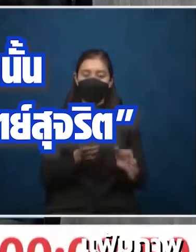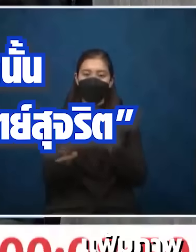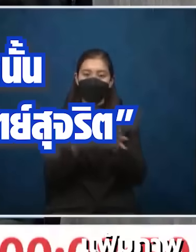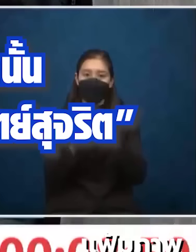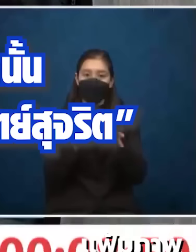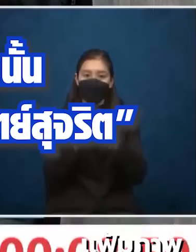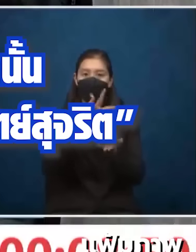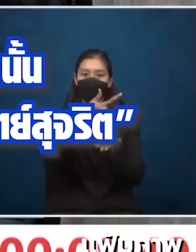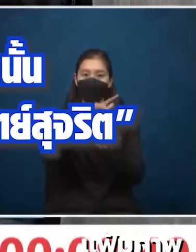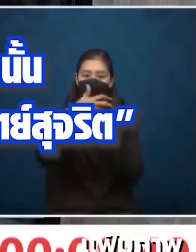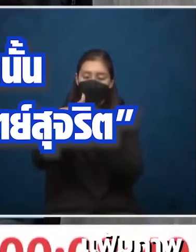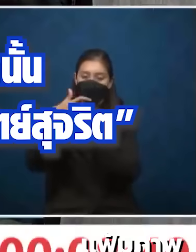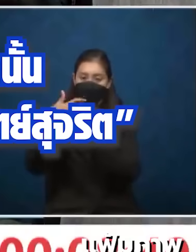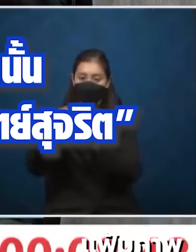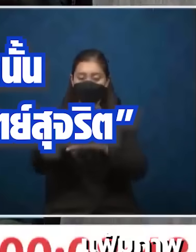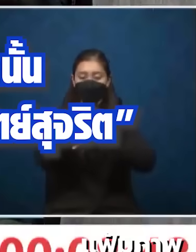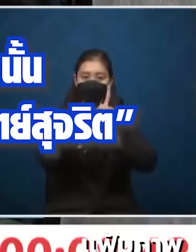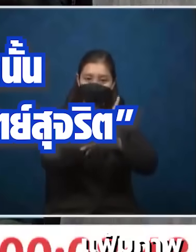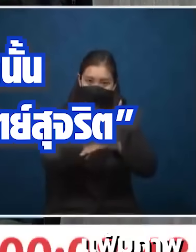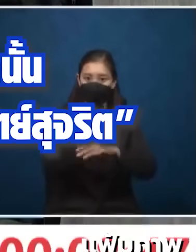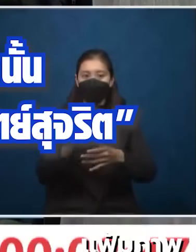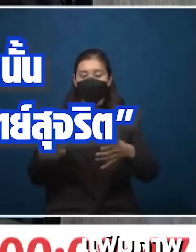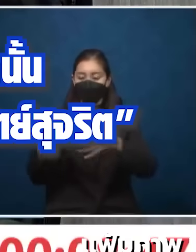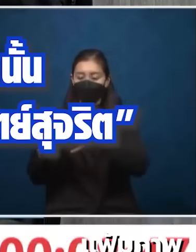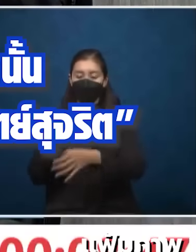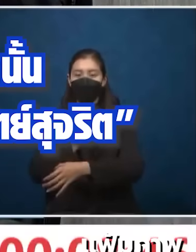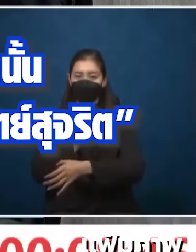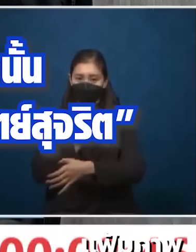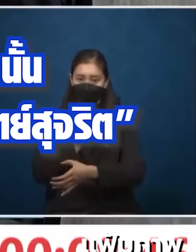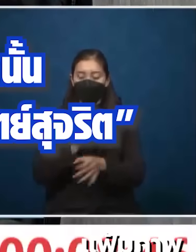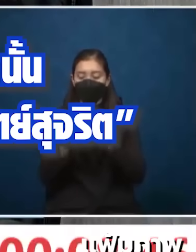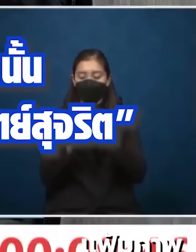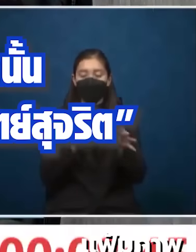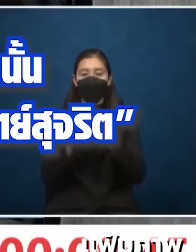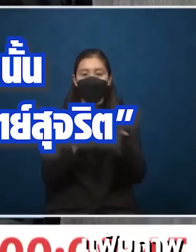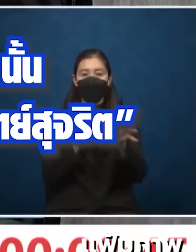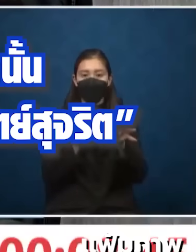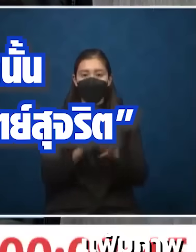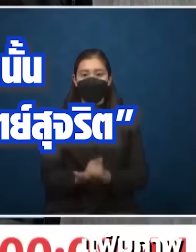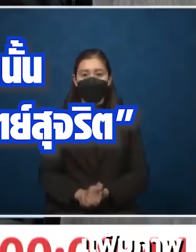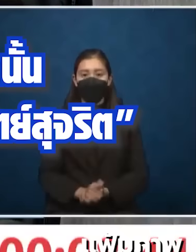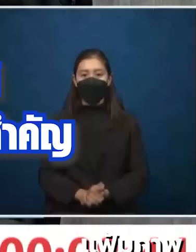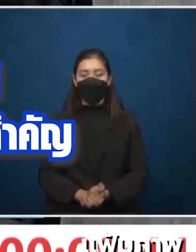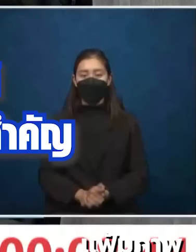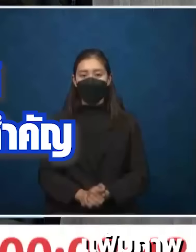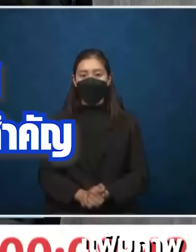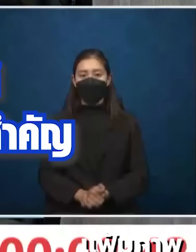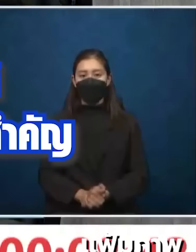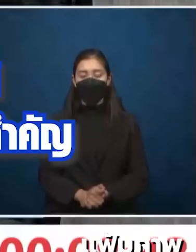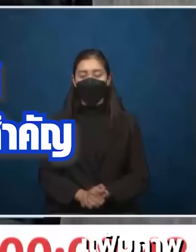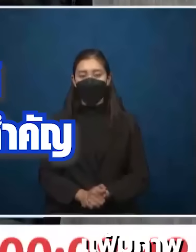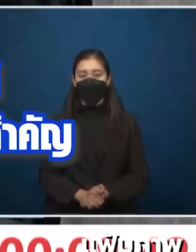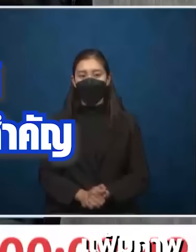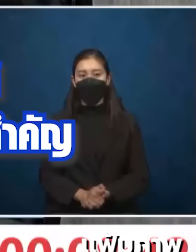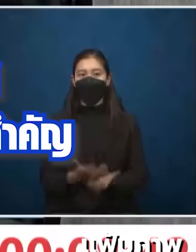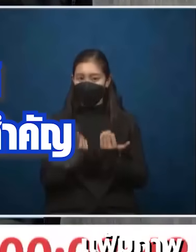ข้อ 1. จากนั้นสว.จะดูเรื่องคุณธรรมจริยธรรมความซื่อสัตย์สุจริตเพราะการเป็นผู้น